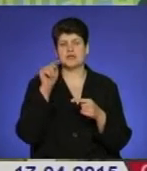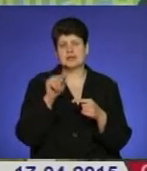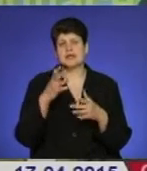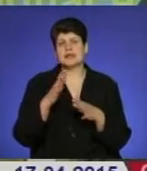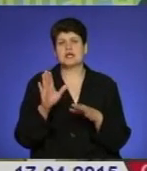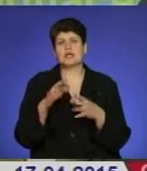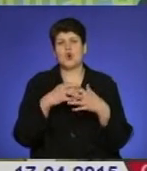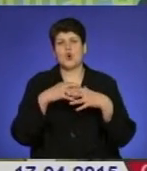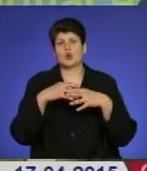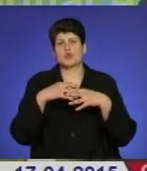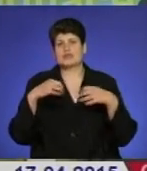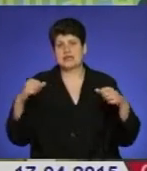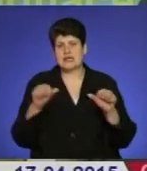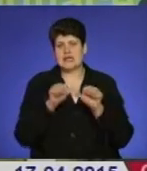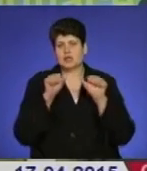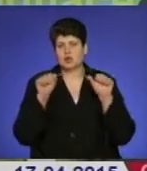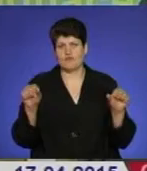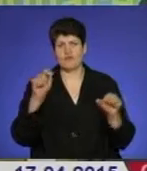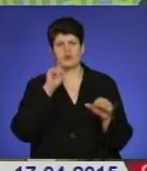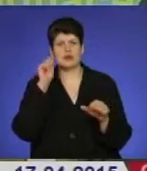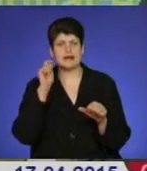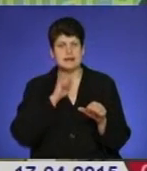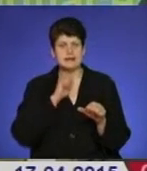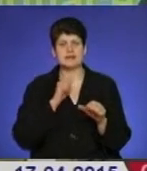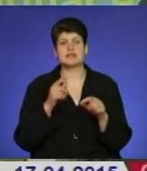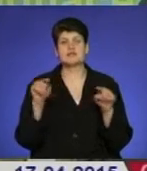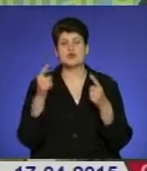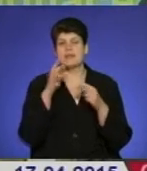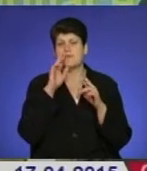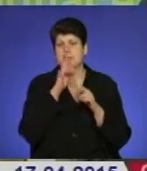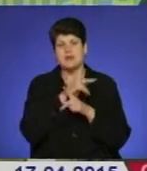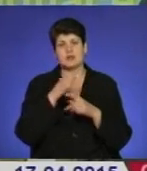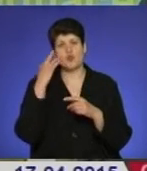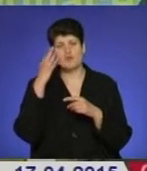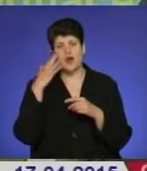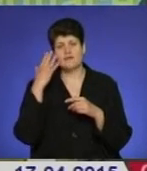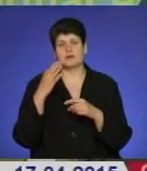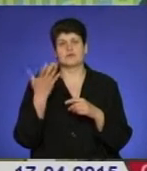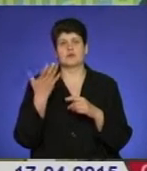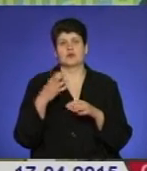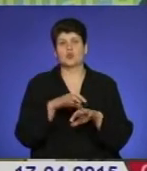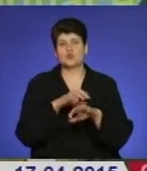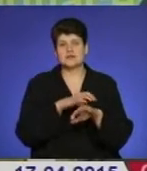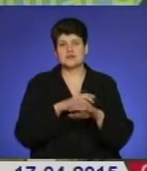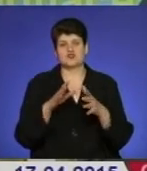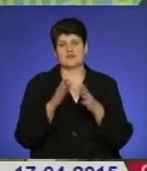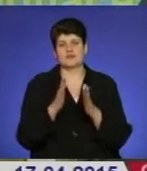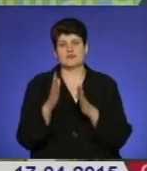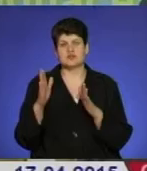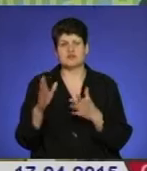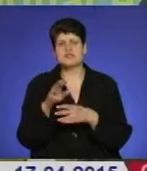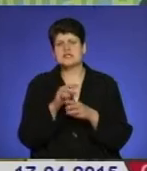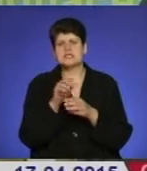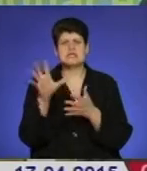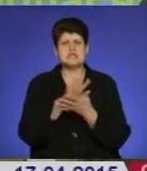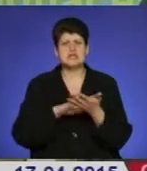роз'єднував українство, який створював неправильне уявлення про комуністичний режим, який знищив мільйони наших співгромадян, мільйони